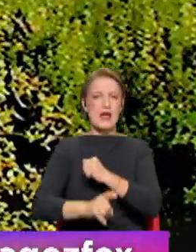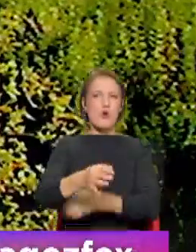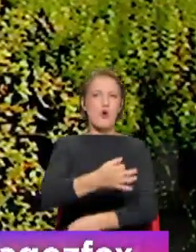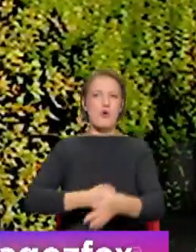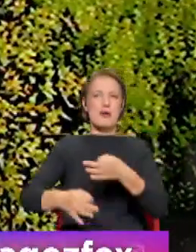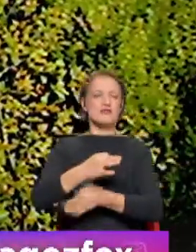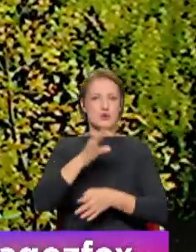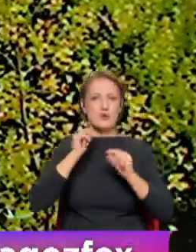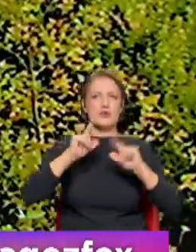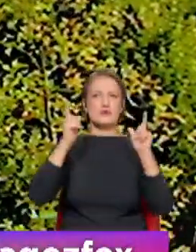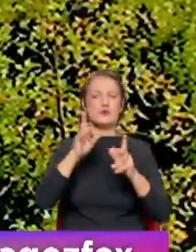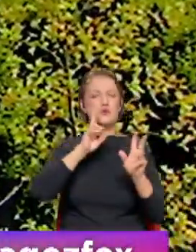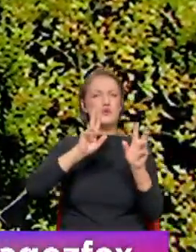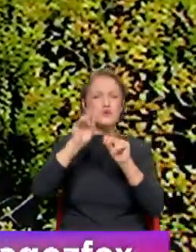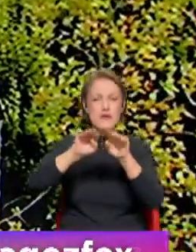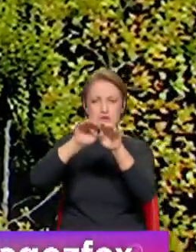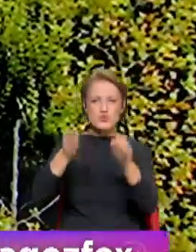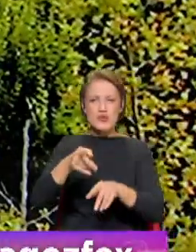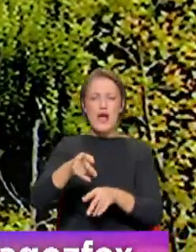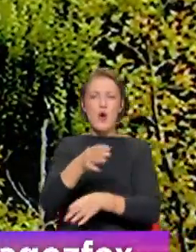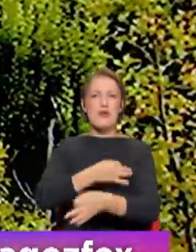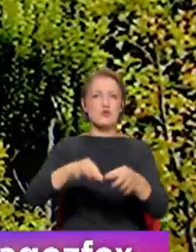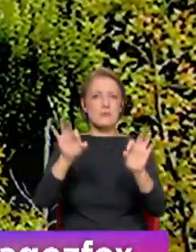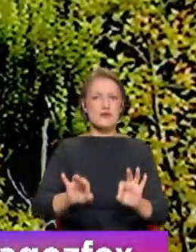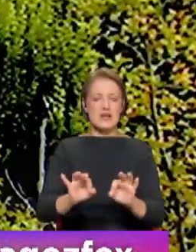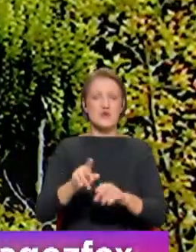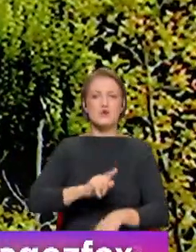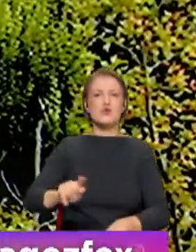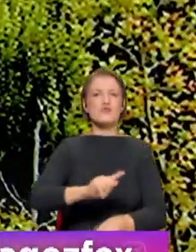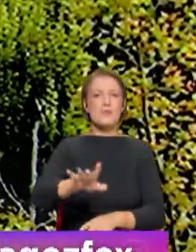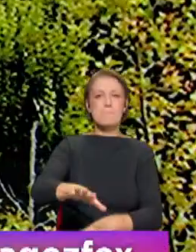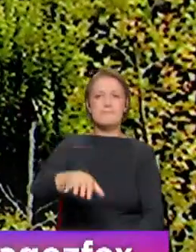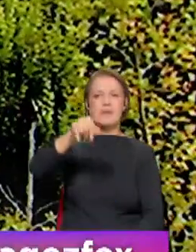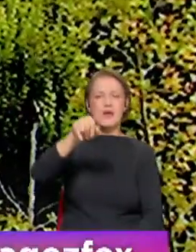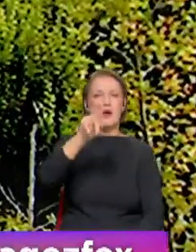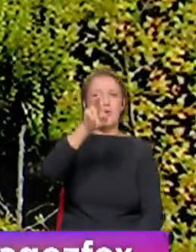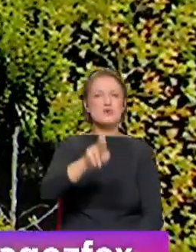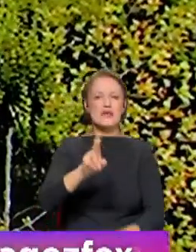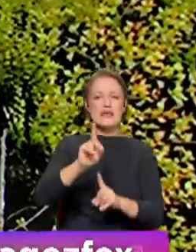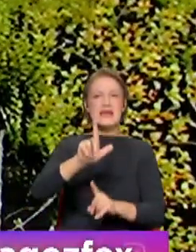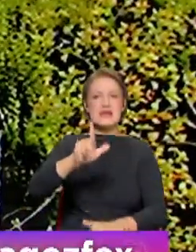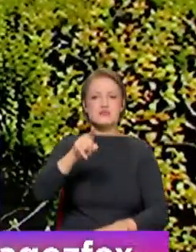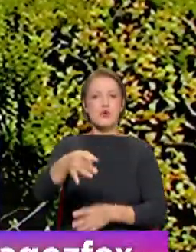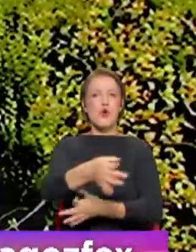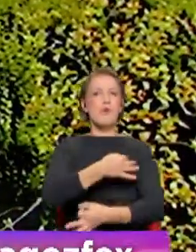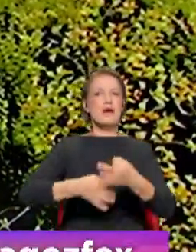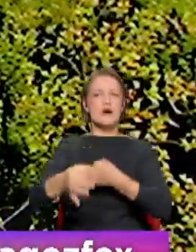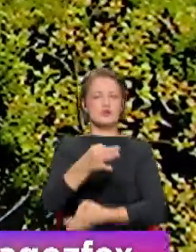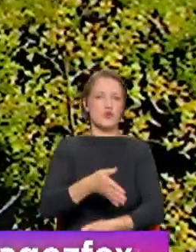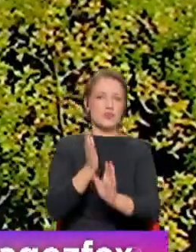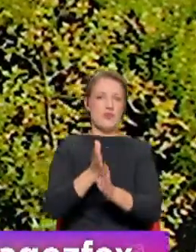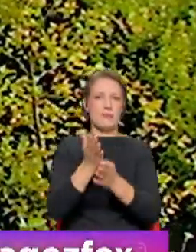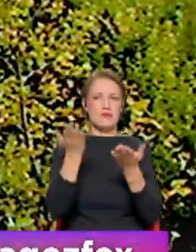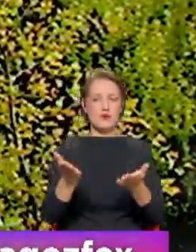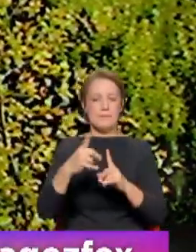Eee uyanıyoruz uyuyan hücre operasyonu başlatıldı Şanlıurfa merkezli 18 ilde de bu operasyon devam